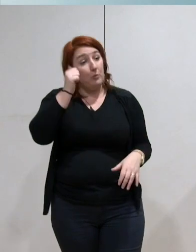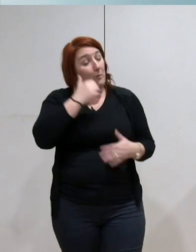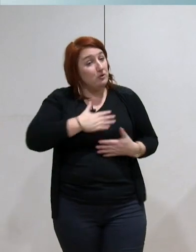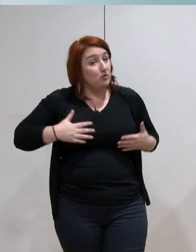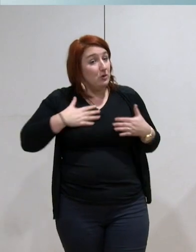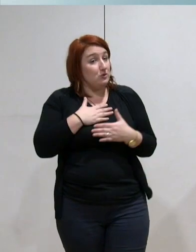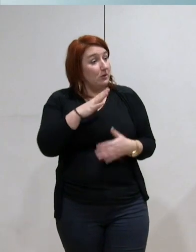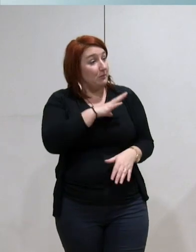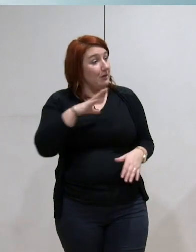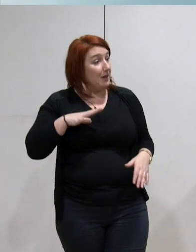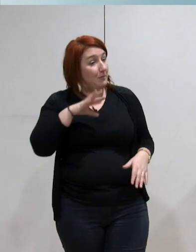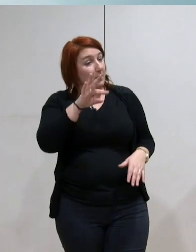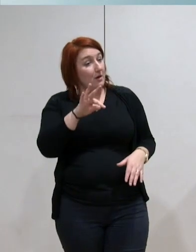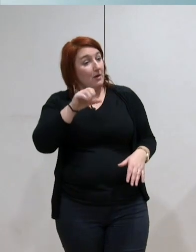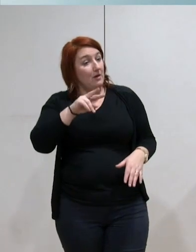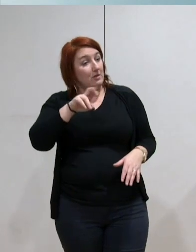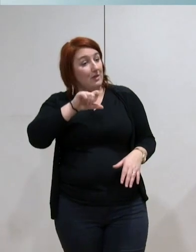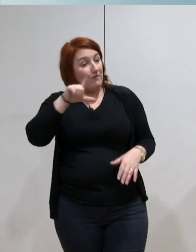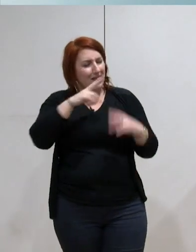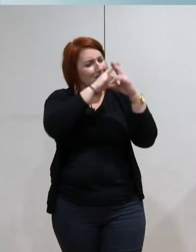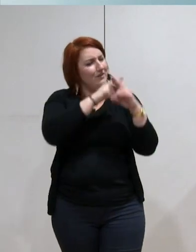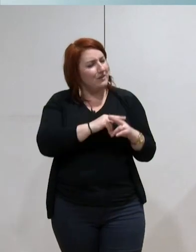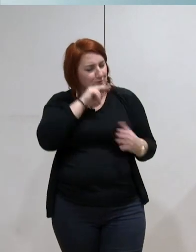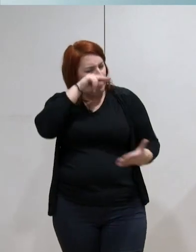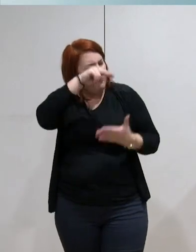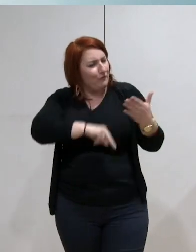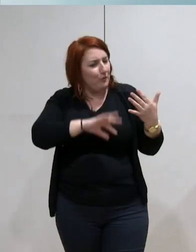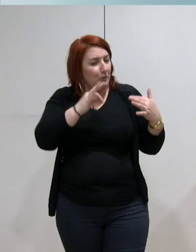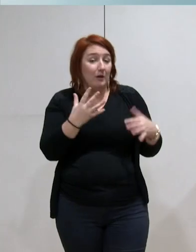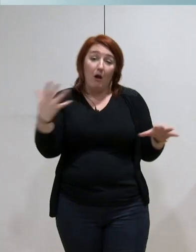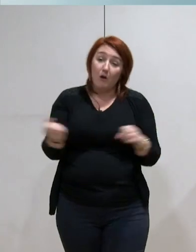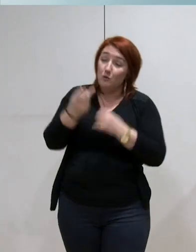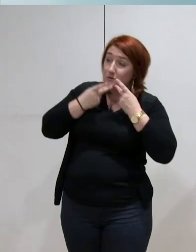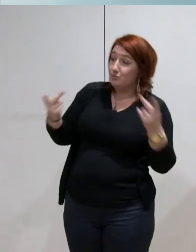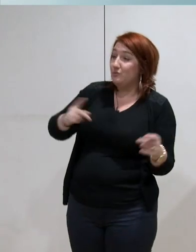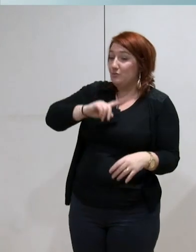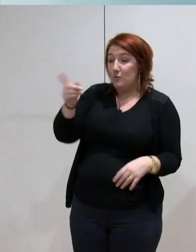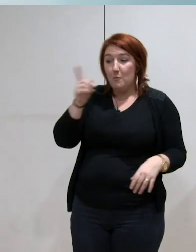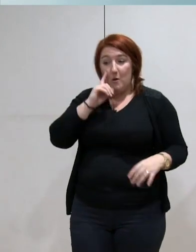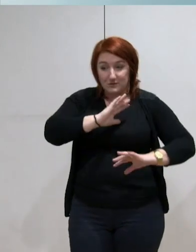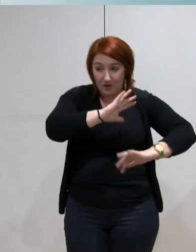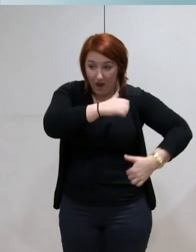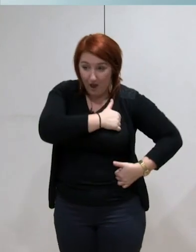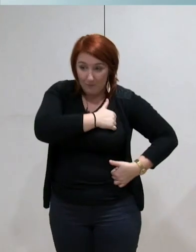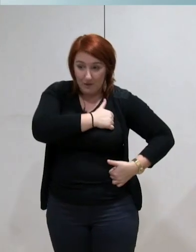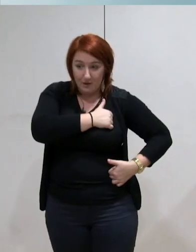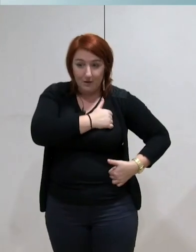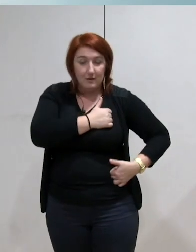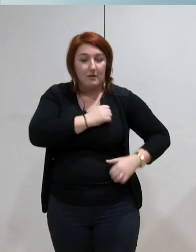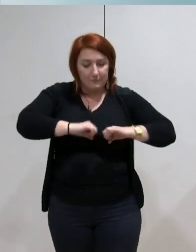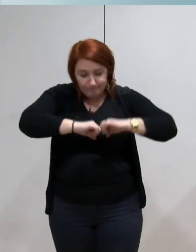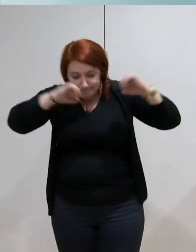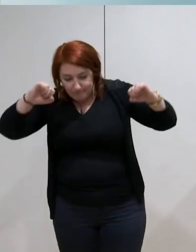Tavel regarder la définition de l'armée mexicaine mais c'est dommage qu'elle pas parce que c'est une armée où il y a plus de généraux que de